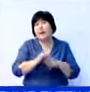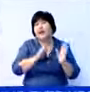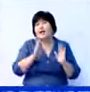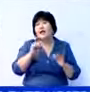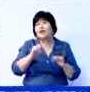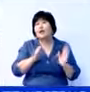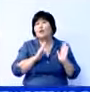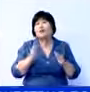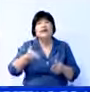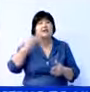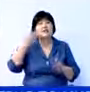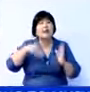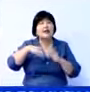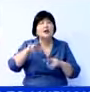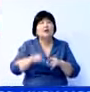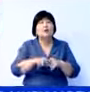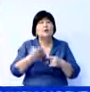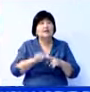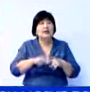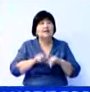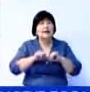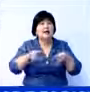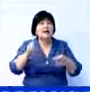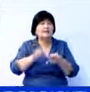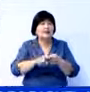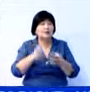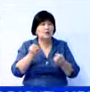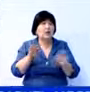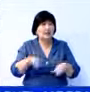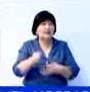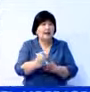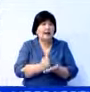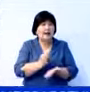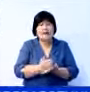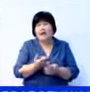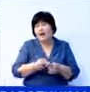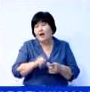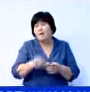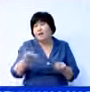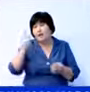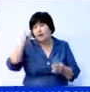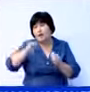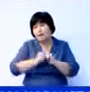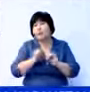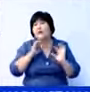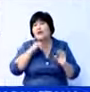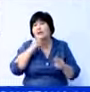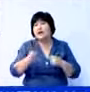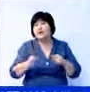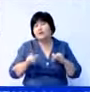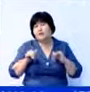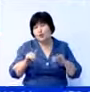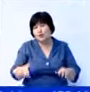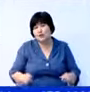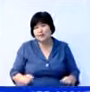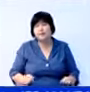карантина поэтапно смягчается, но риск дальнейшего распространения вируса все еще сохраняется. Об этом надо помнить и сохранять меры